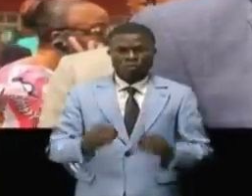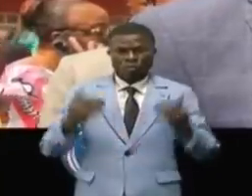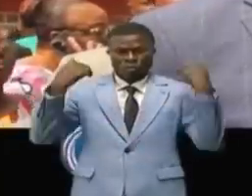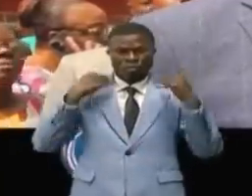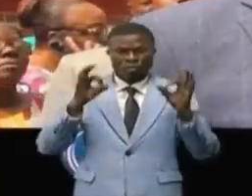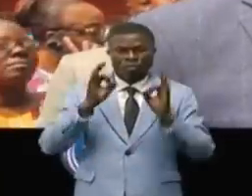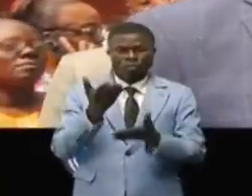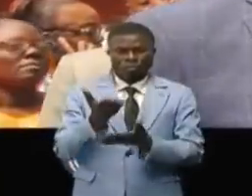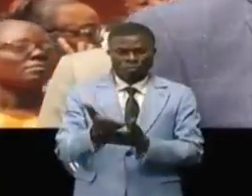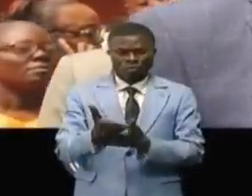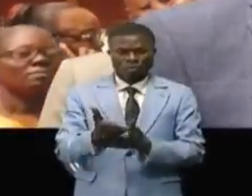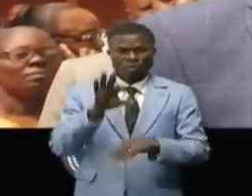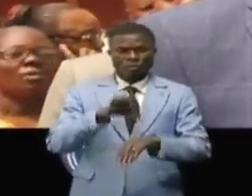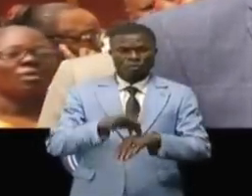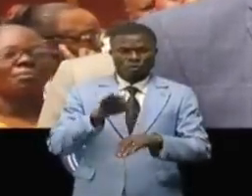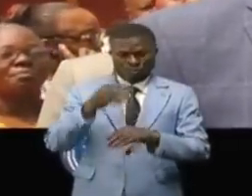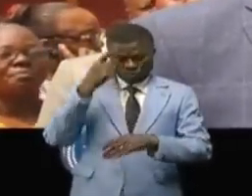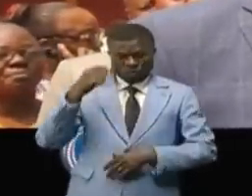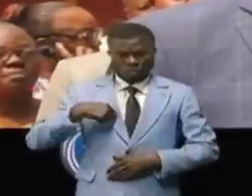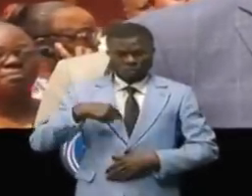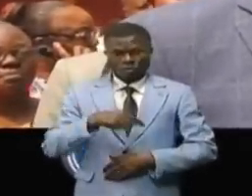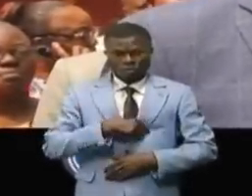c'est ici l'occasion